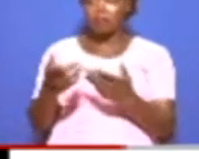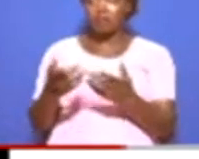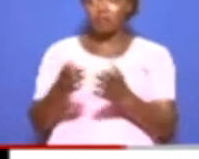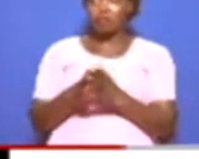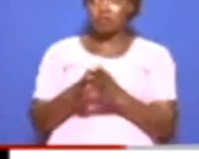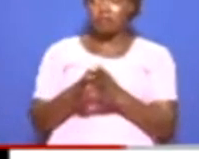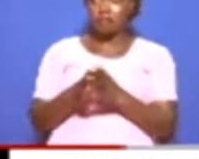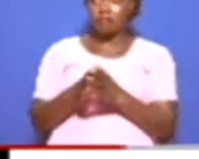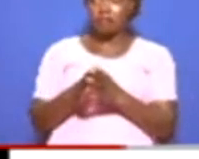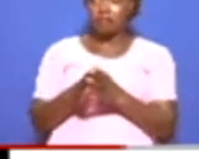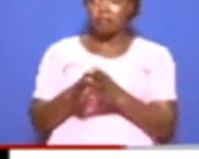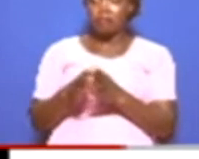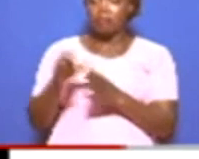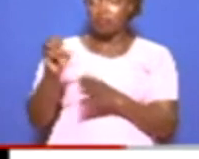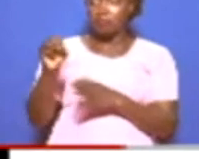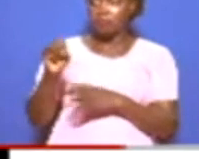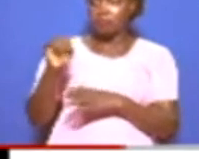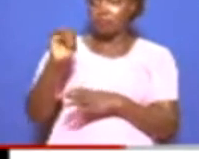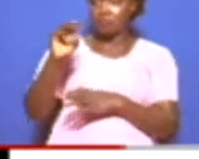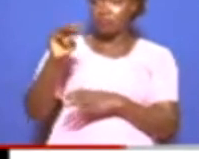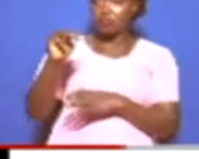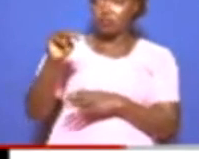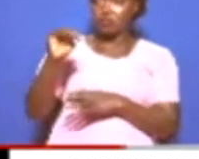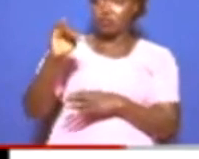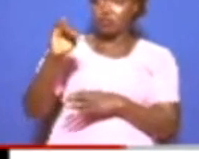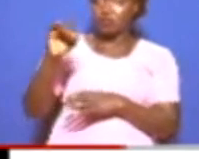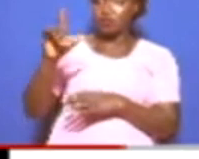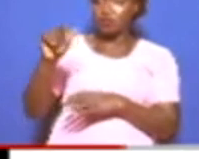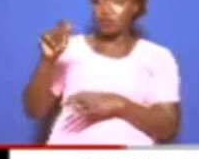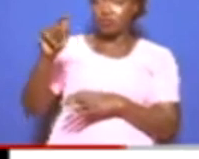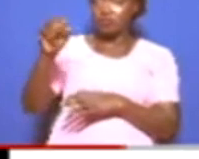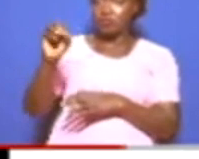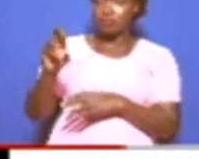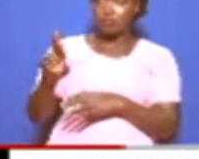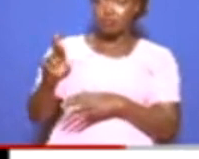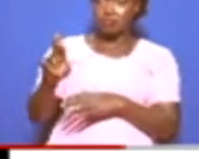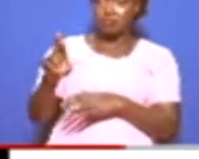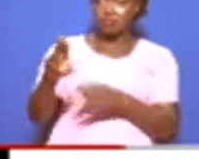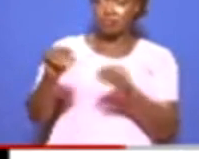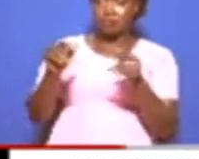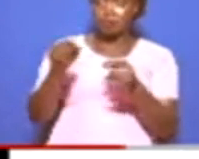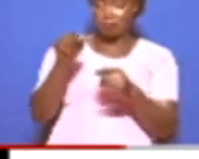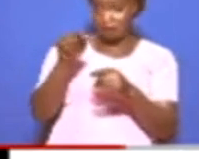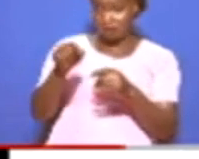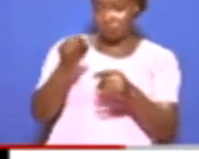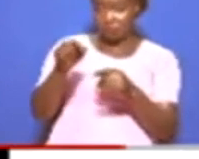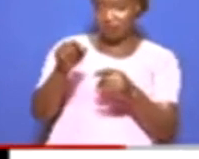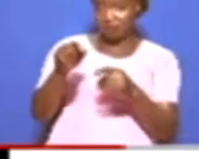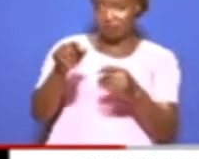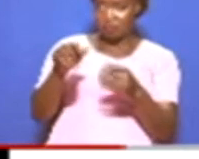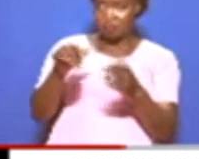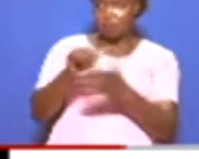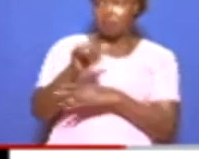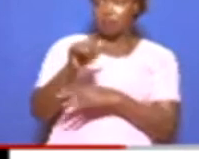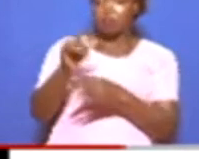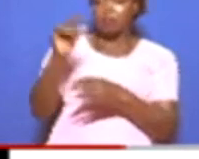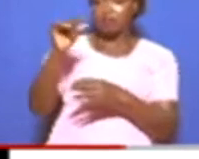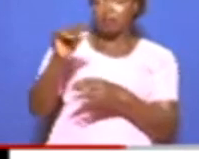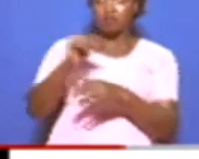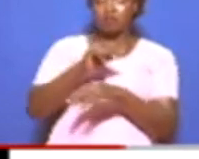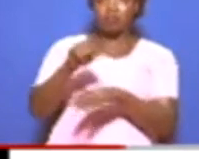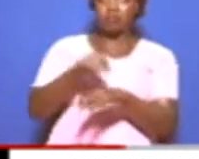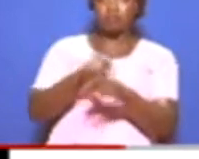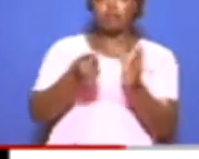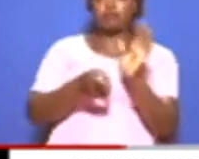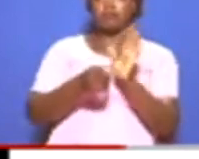simulator, ukuje uruke ndege hiyo yenyewe. Ukuwa umehitimu katika hiyo ndege, kuna minimum hours ambazo zinahitajika kwa hiyo